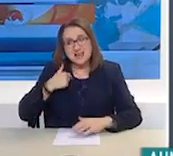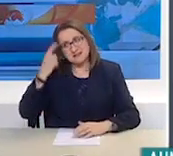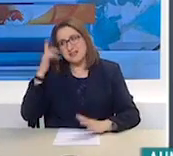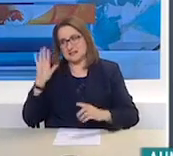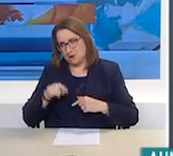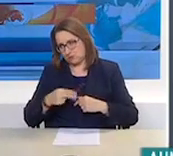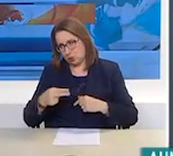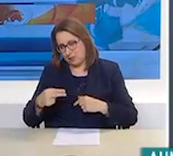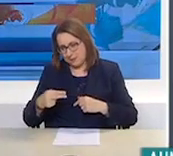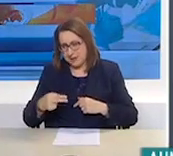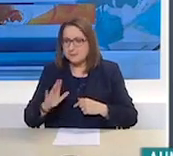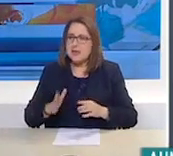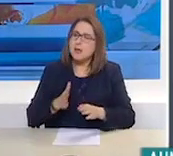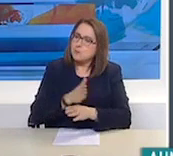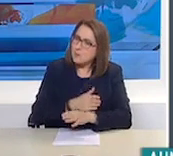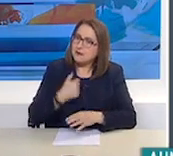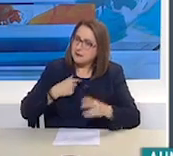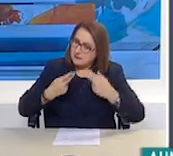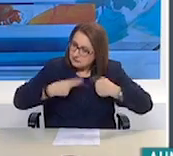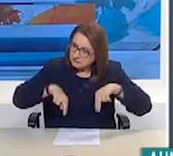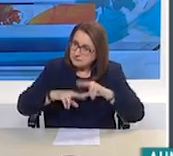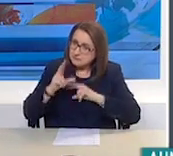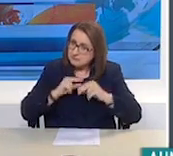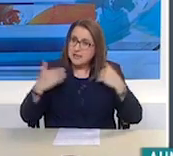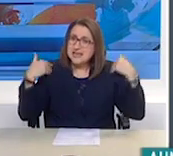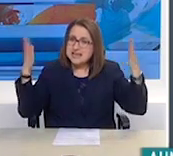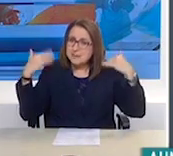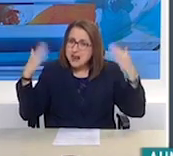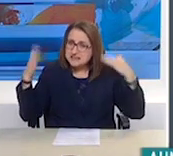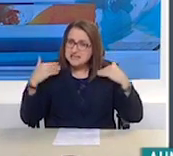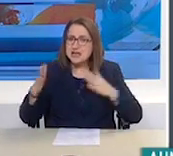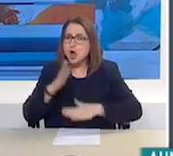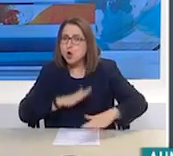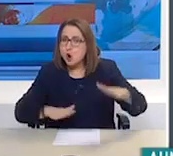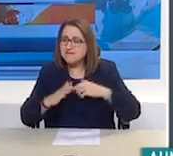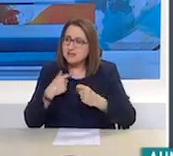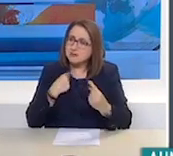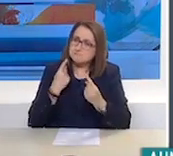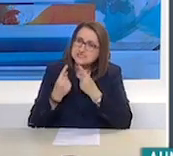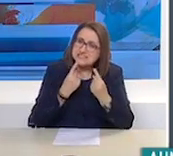των κολυμβητηρίων μαζί με τα γυμναστήρια και μαζί με και με άλλα θέματα.